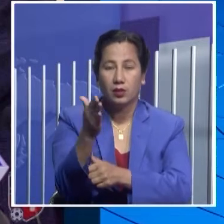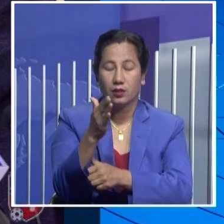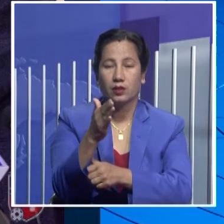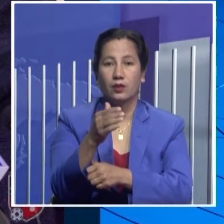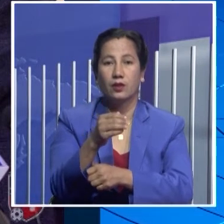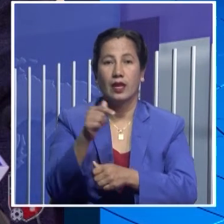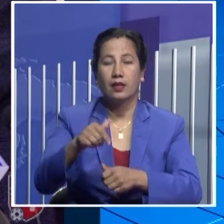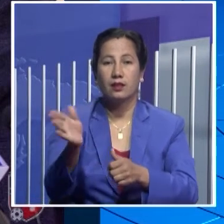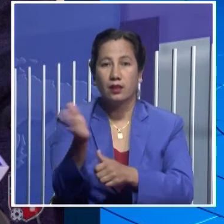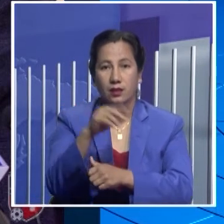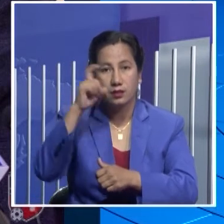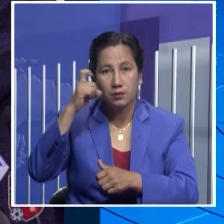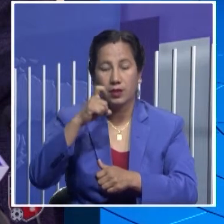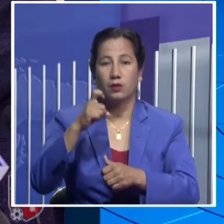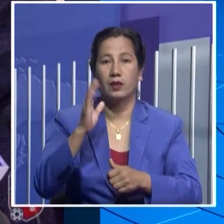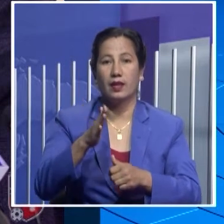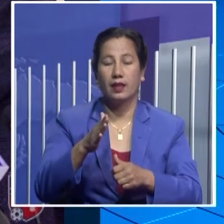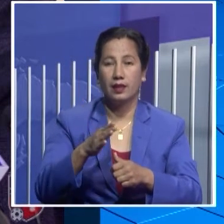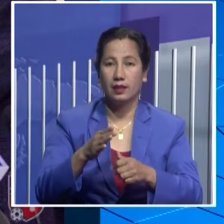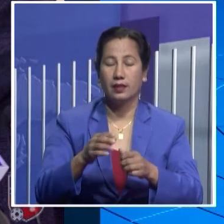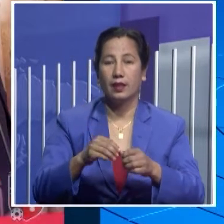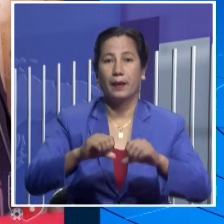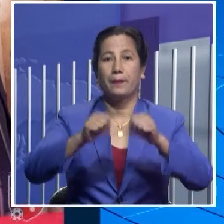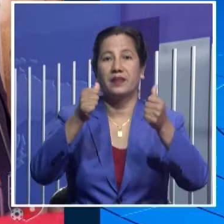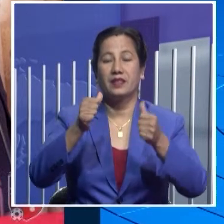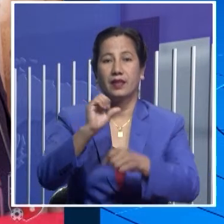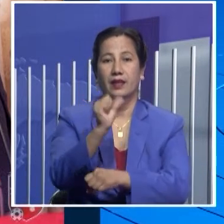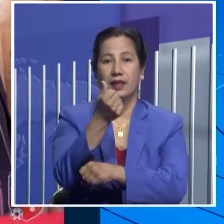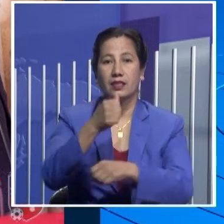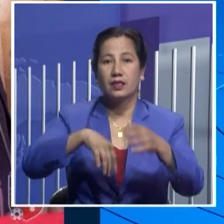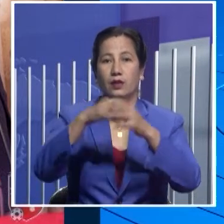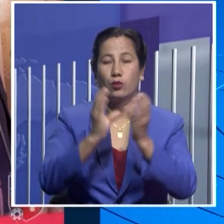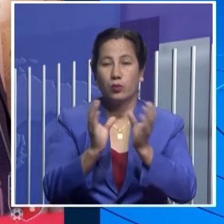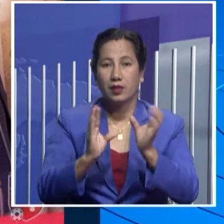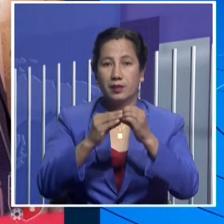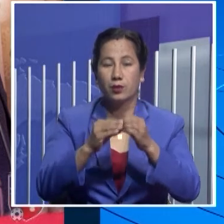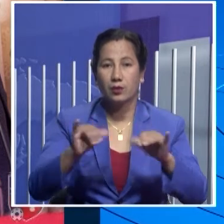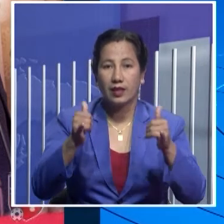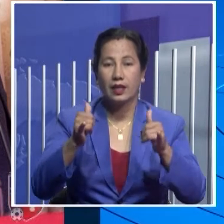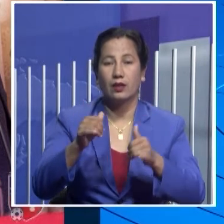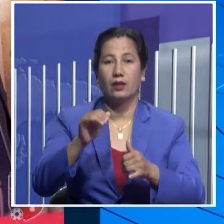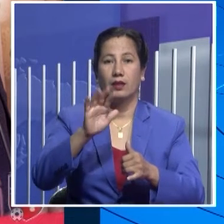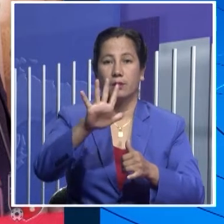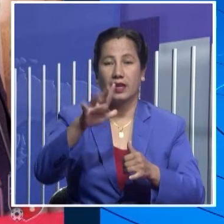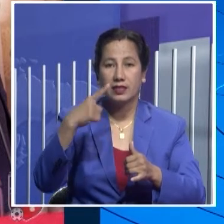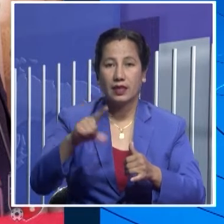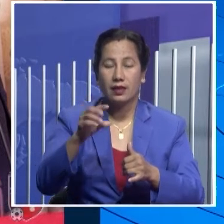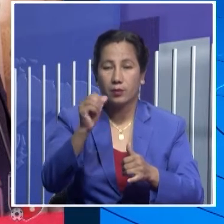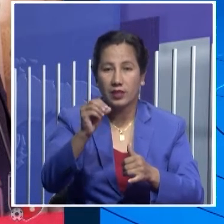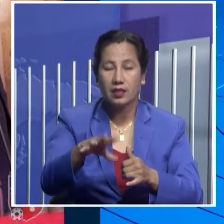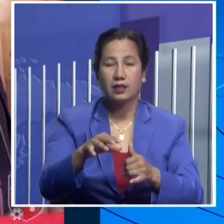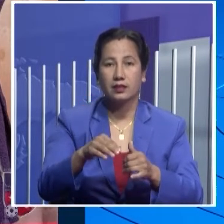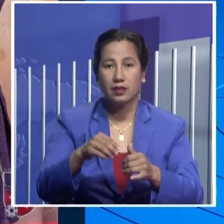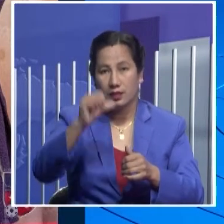आज प्रधानमन्त्री शेरबहादुर देउवाले साफको उपविजेता राष्ट्रिय फुटबल टिमका खेलाडीहरूलाई जनही 5,00,000 रुपियाँ नगद सहित